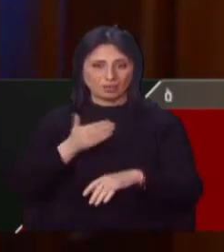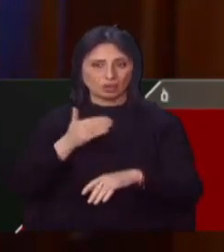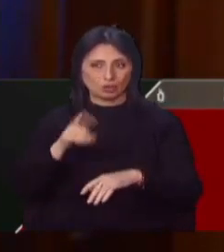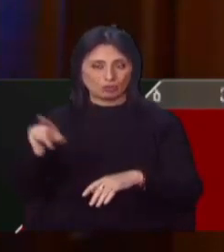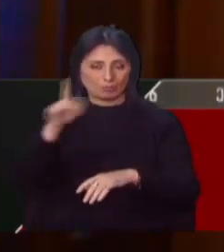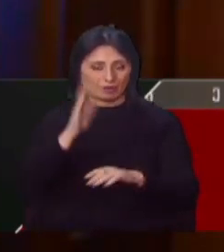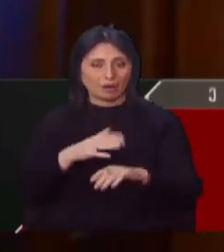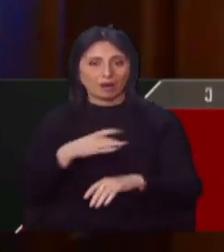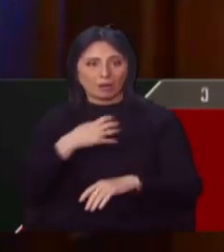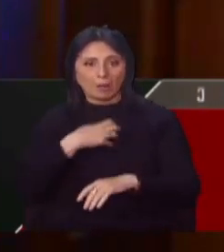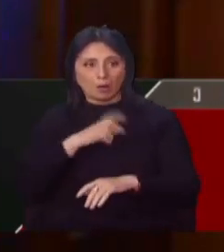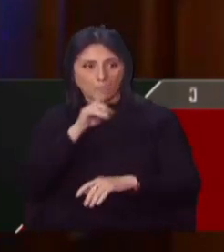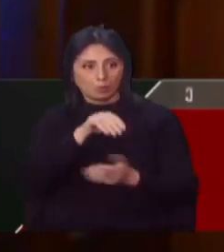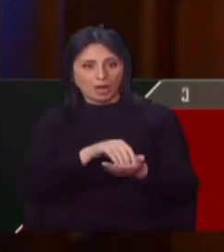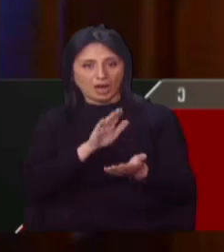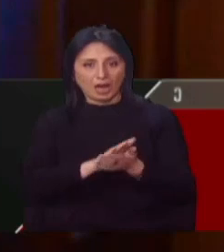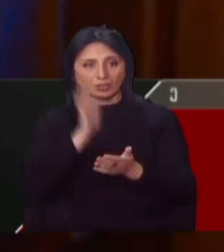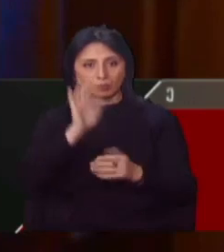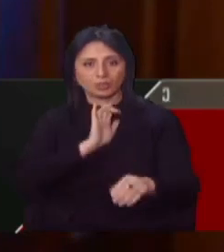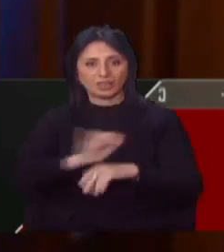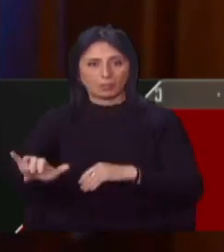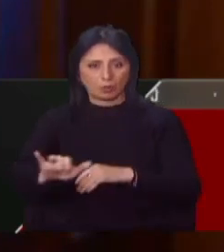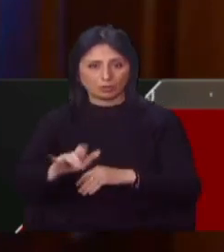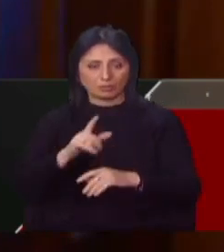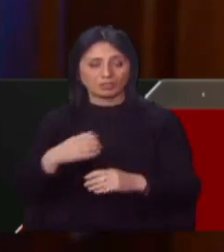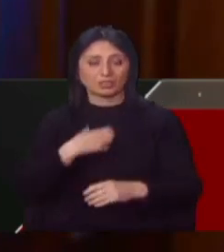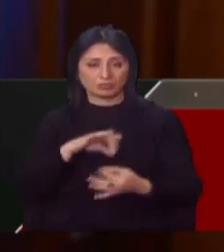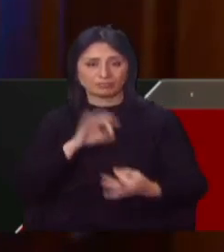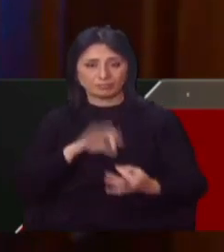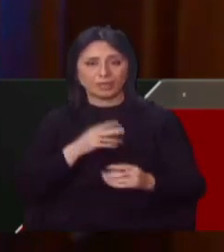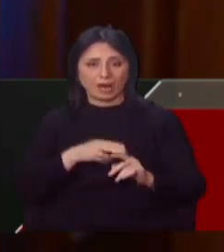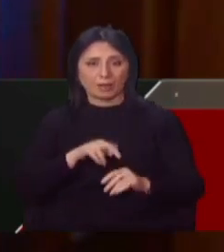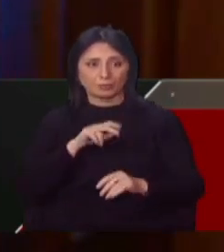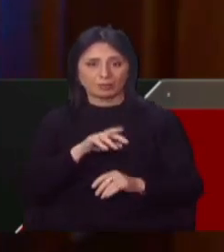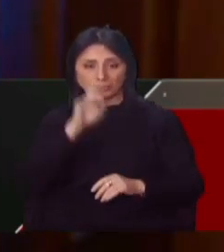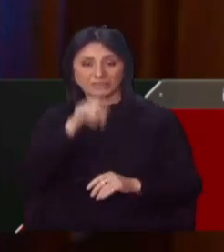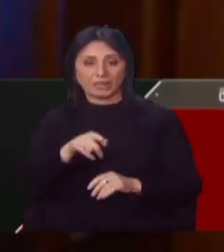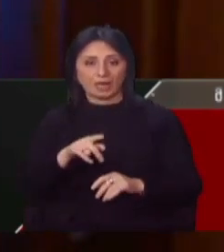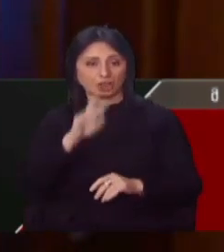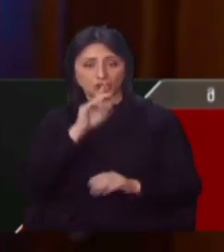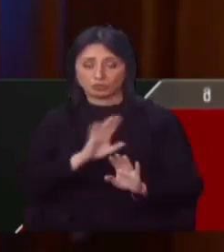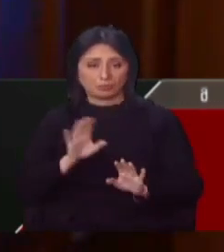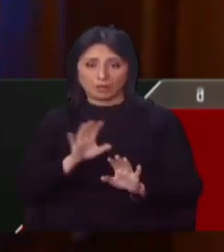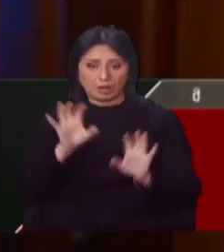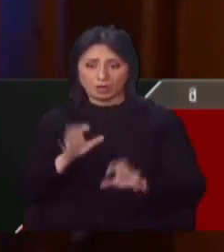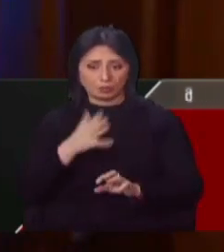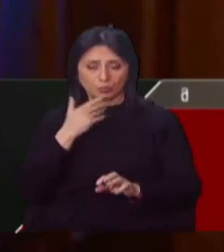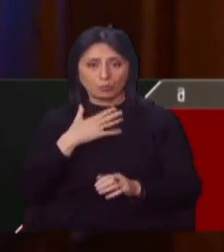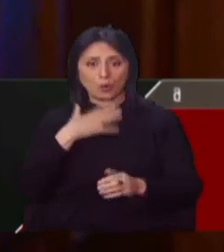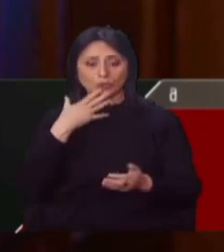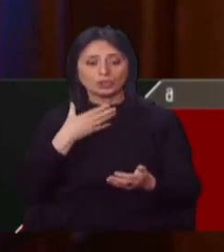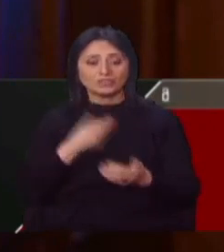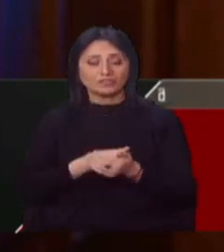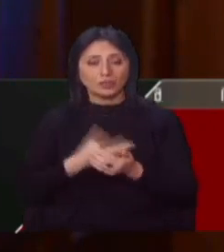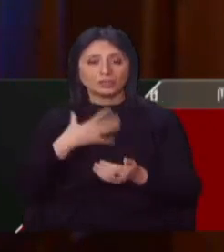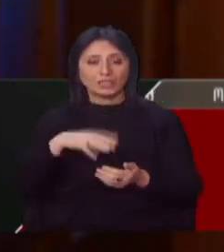kveqnis teritoriaze, mat khshe shemtkhovashi starat da shetsdomit eubnebian rom